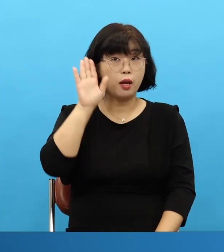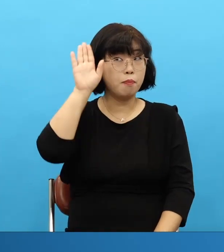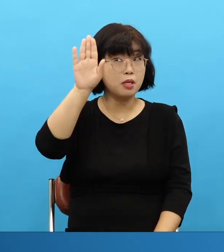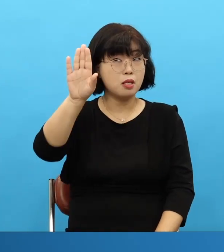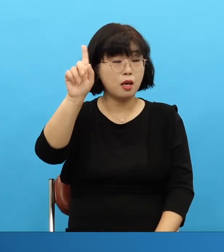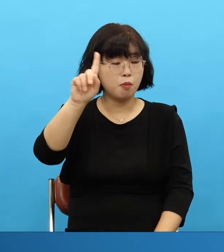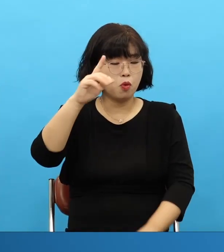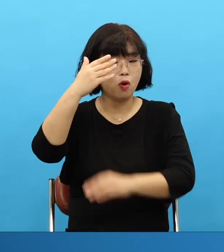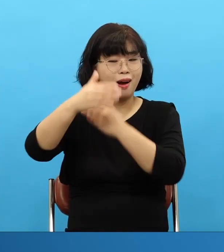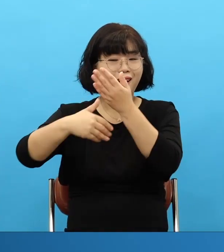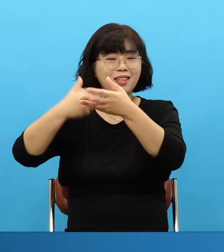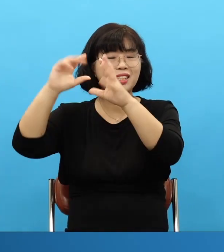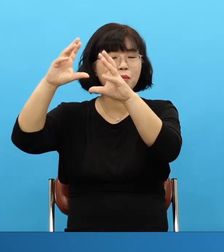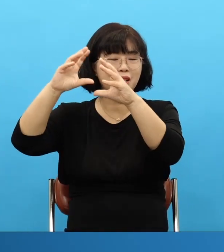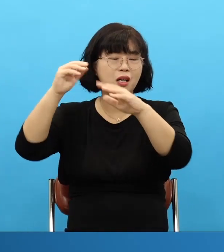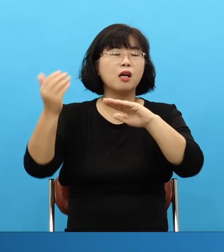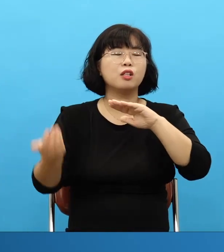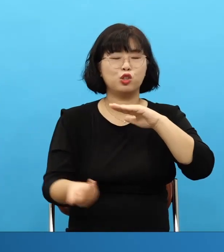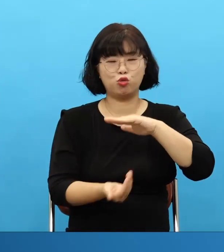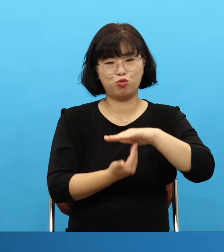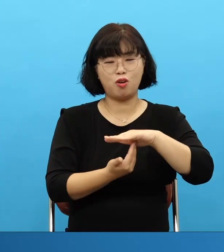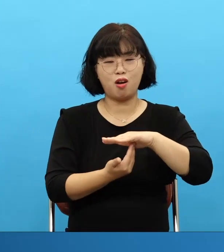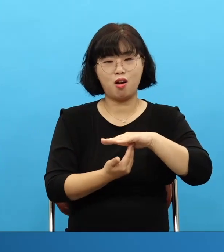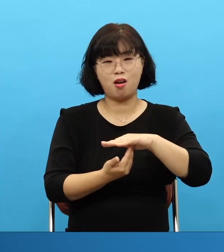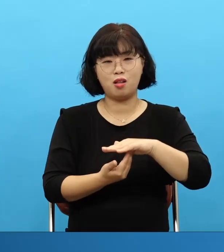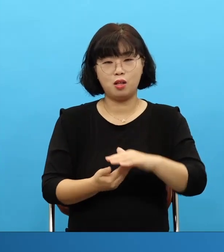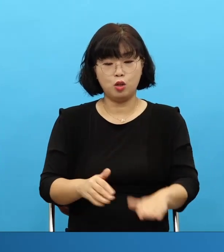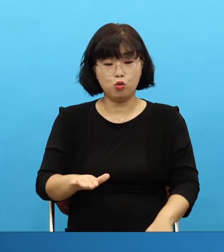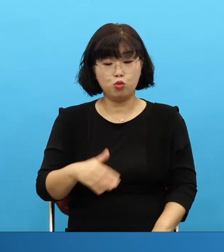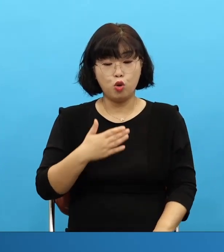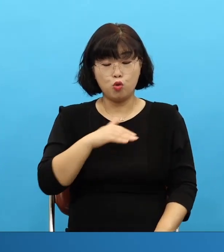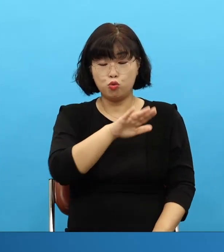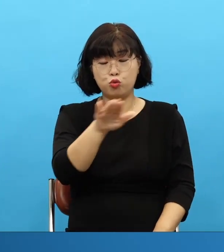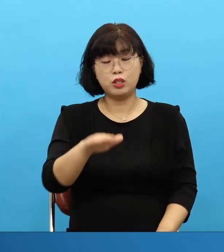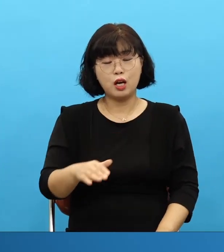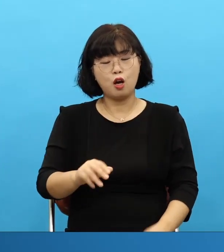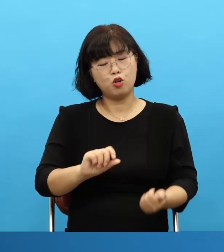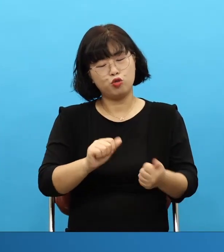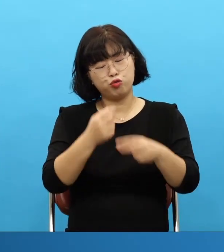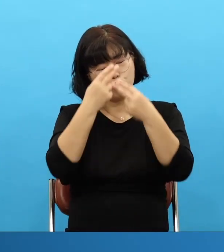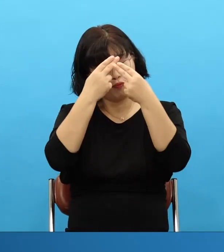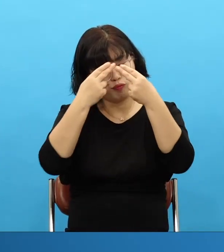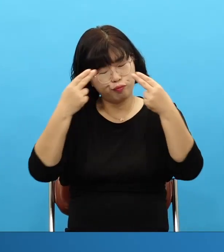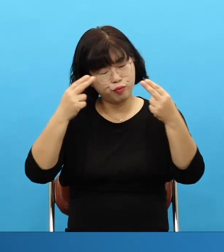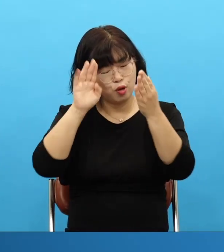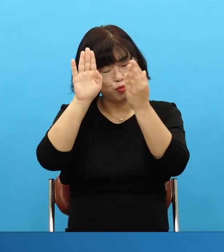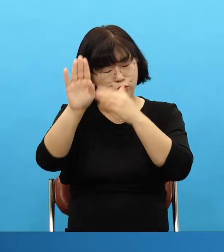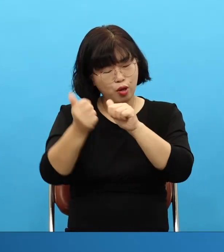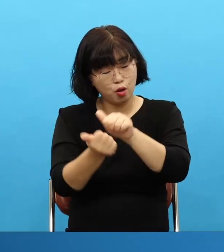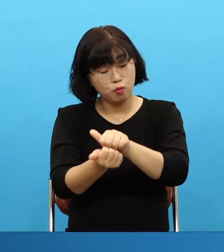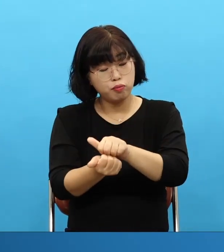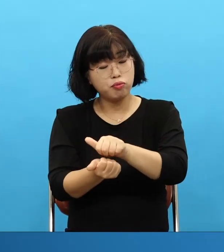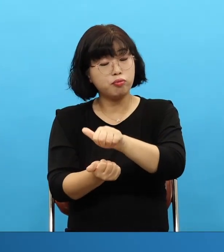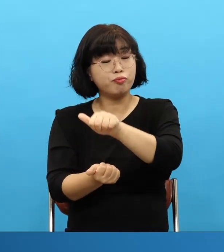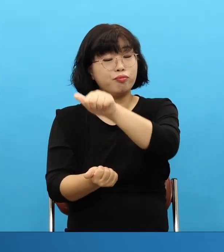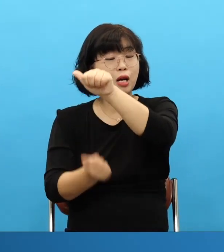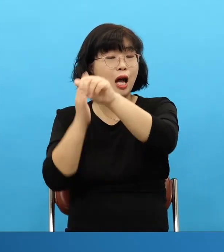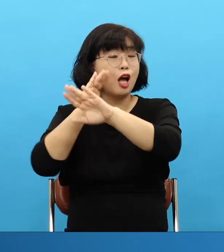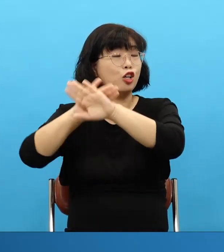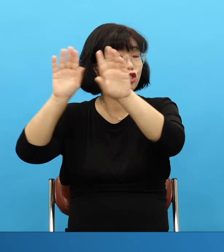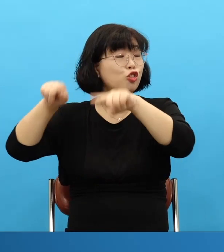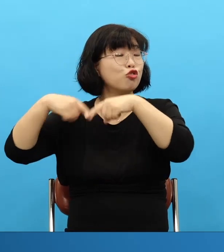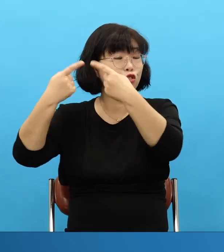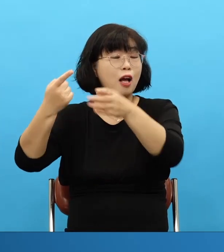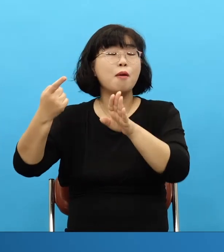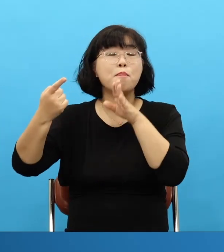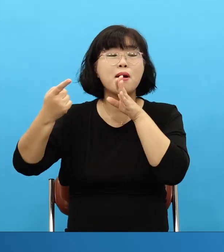future. 하나님 나라 가는 건 나중 얘기고 하나님 나라가 내게 임한 거라니요. Yes, we will go to heaven, but at a later time. The fact that God's